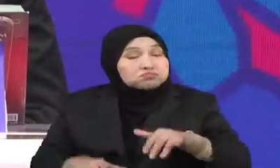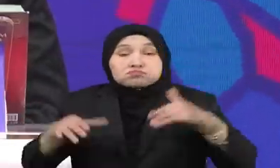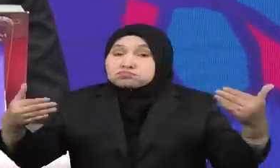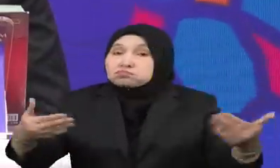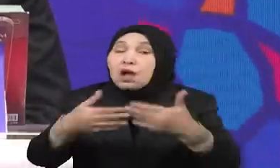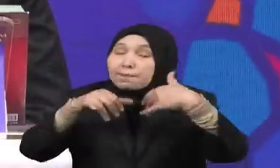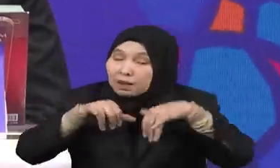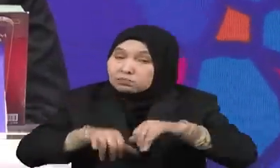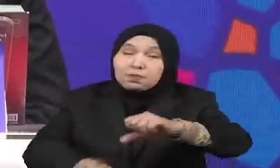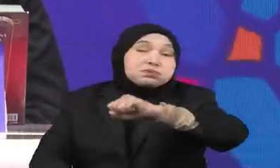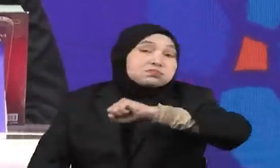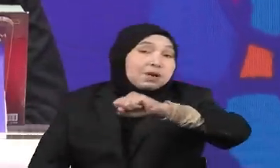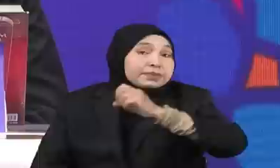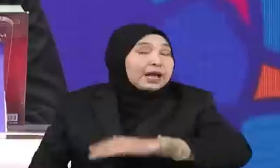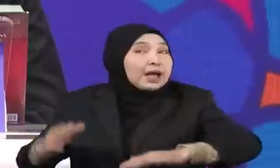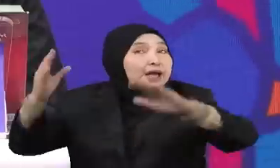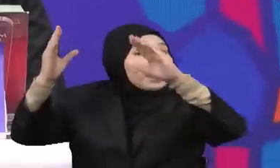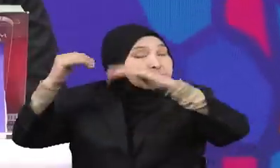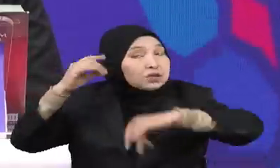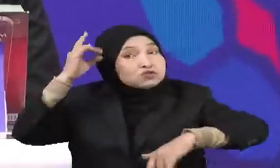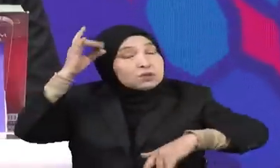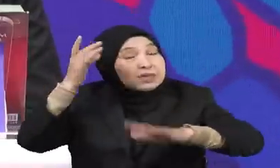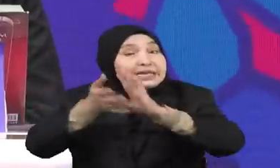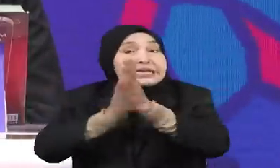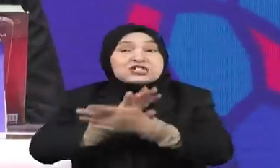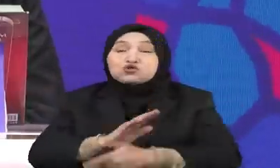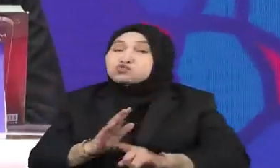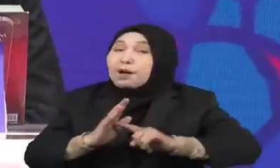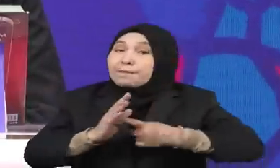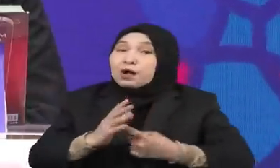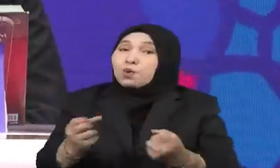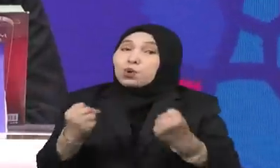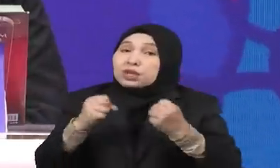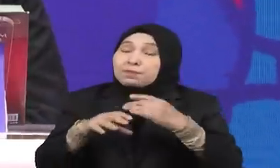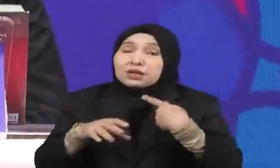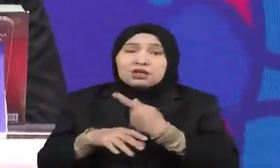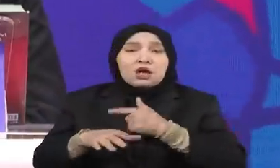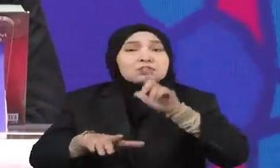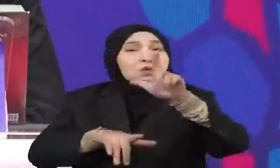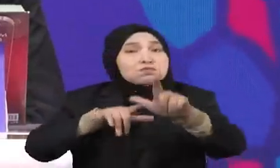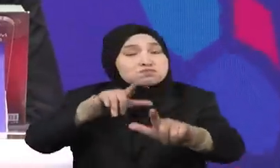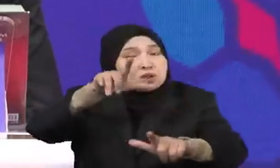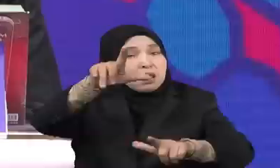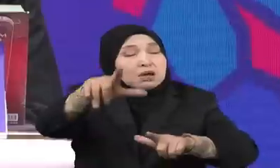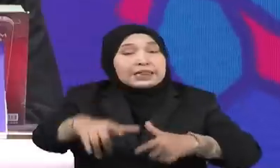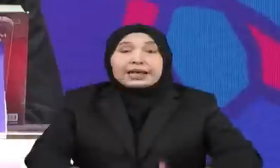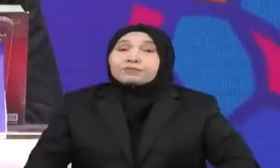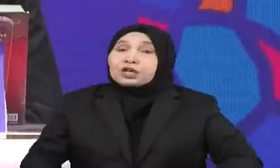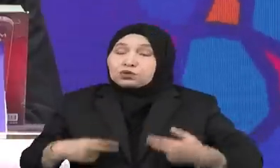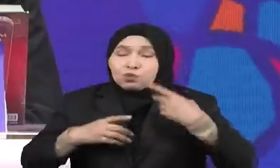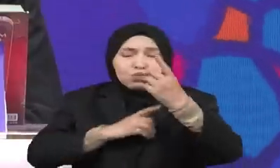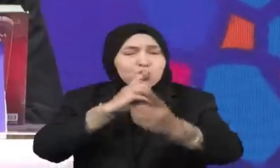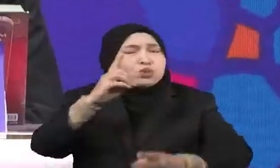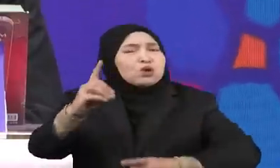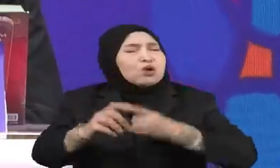perlu diperjuangkan mudah-mudahan Insya Allah menjadi sumber kekuatan kepada kita untuk terus kita melangkah dalam kehidupan dunia